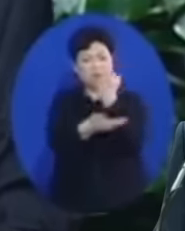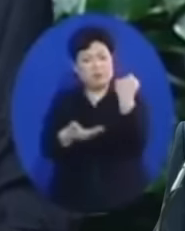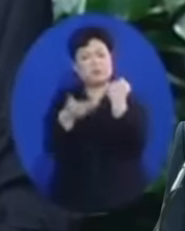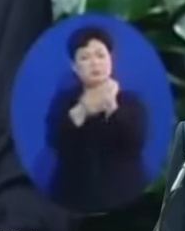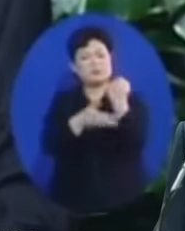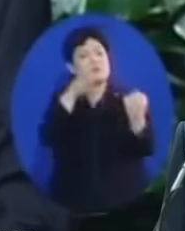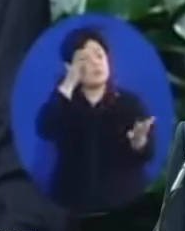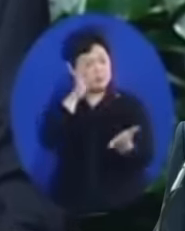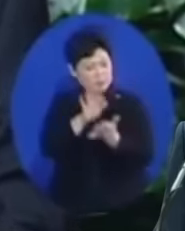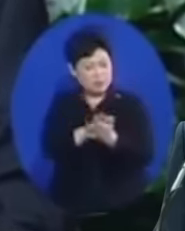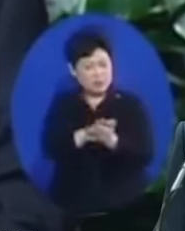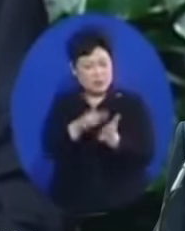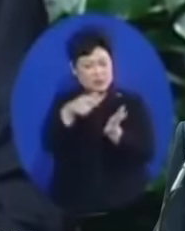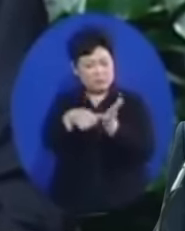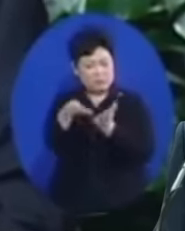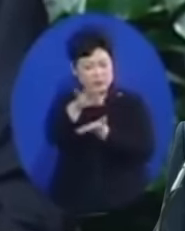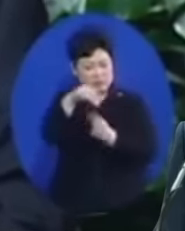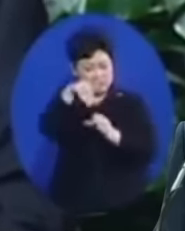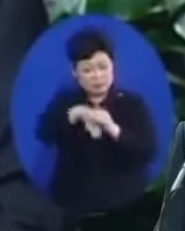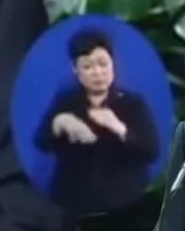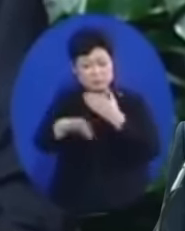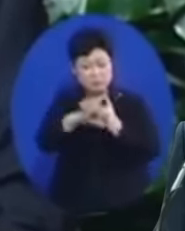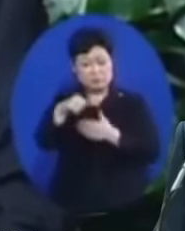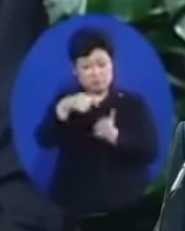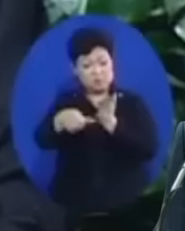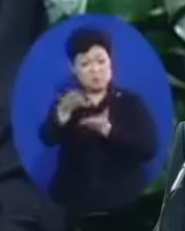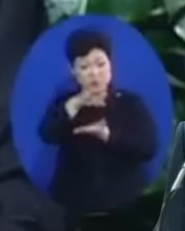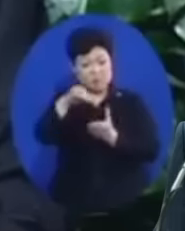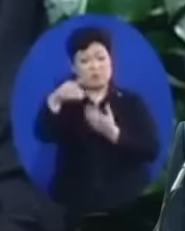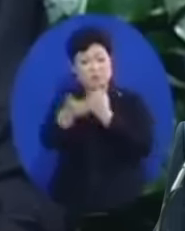것입니다. 물질로 심어서 물질로 거두고